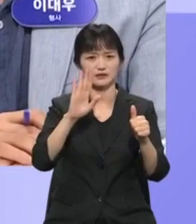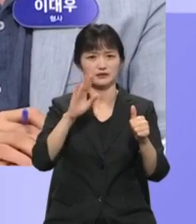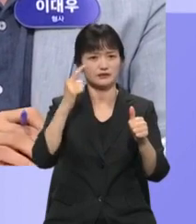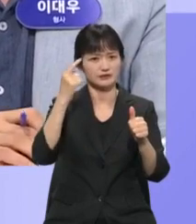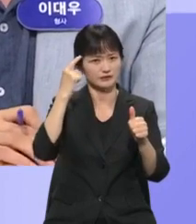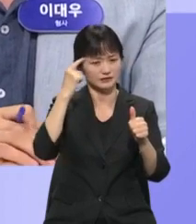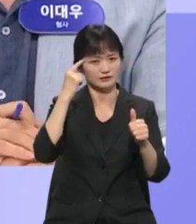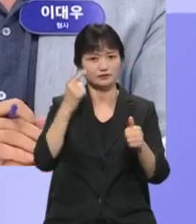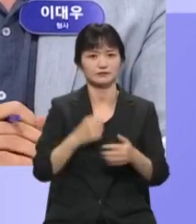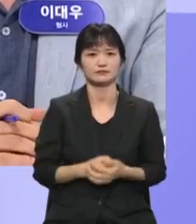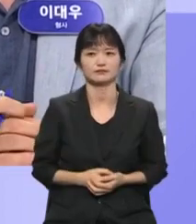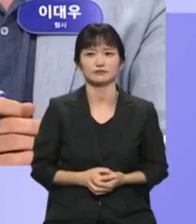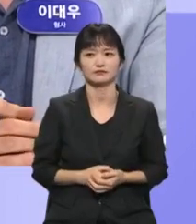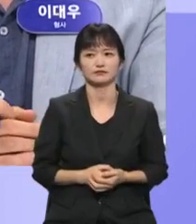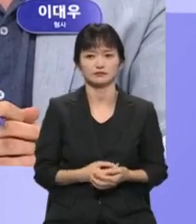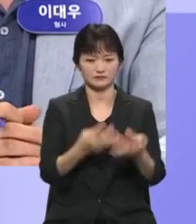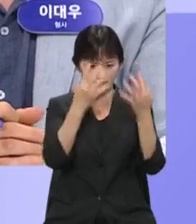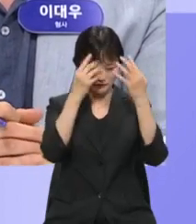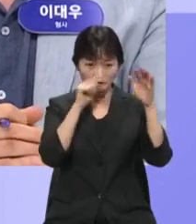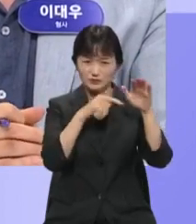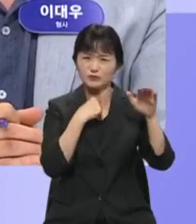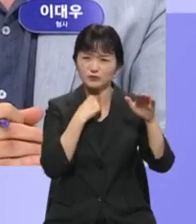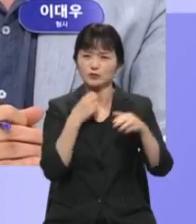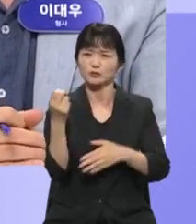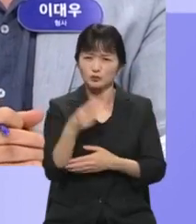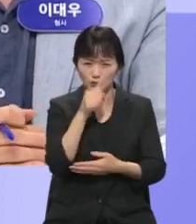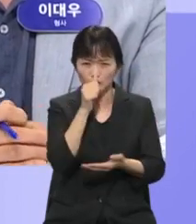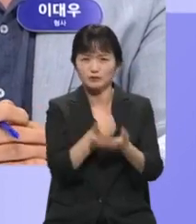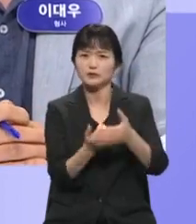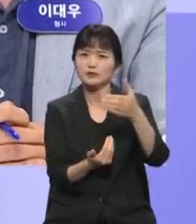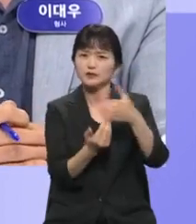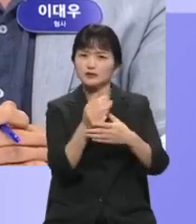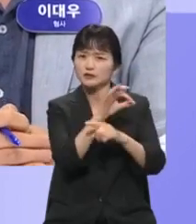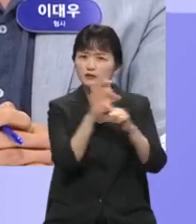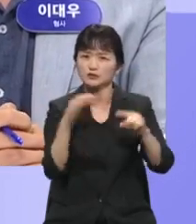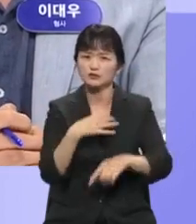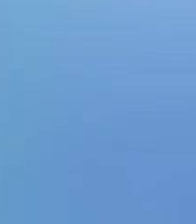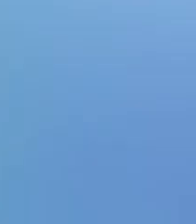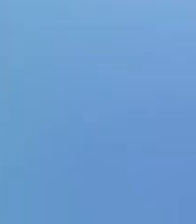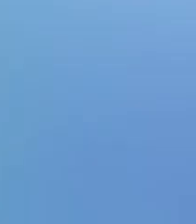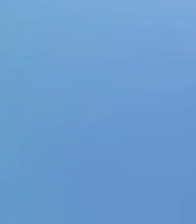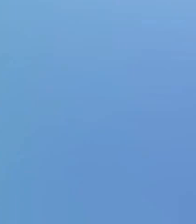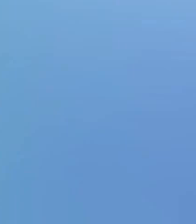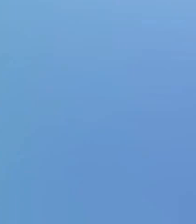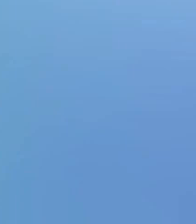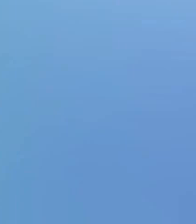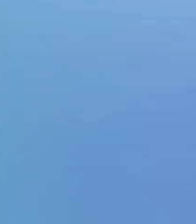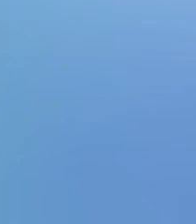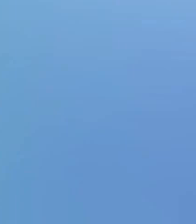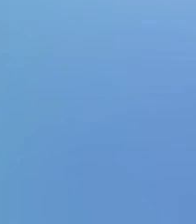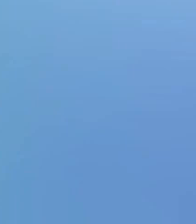뭐 가고 싶다고 하니까 오히려 재범률도 높을 수 있을 것 같아서 그런 측면이 좀 우려가 되긴 합니다